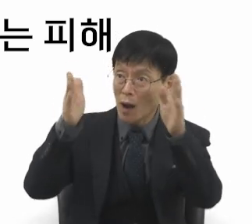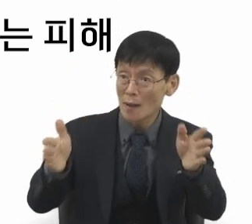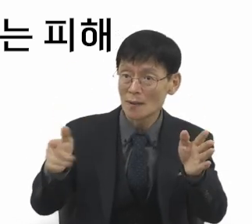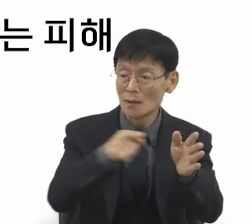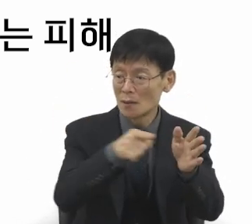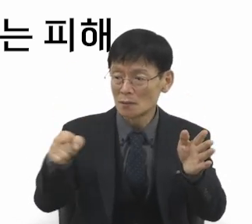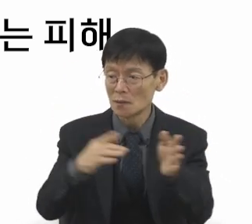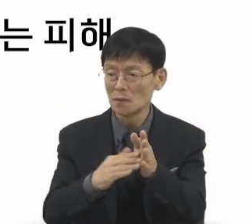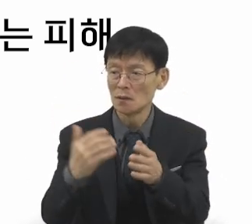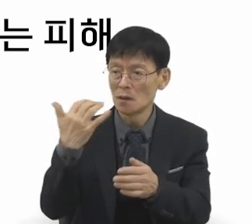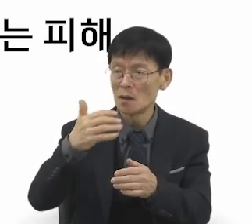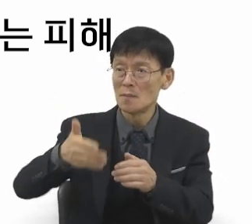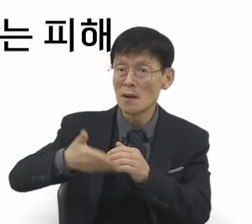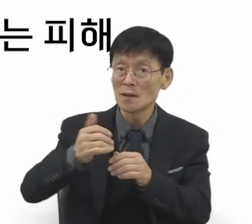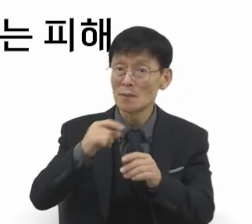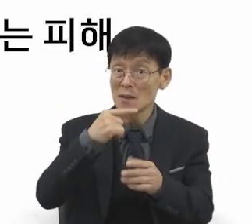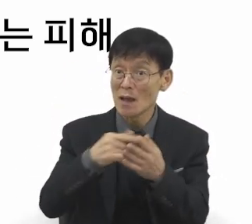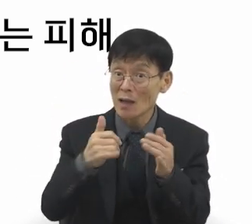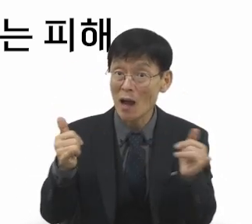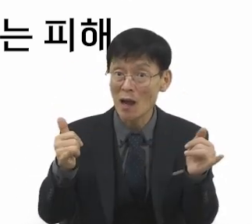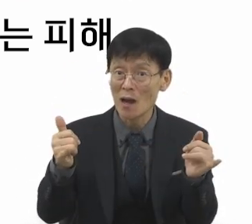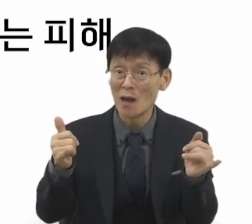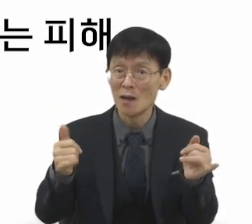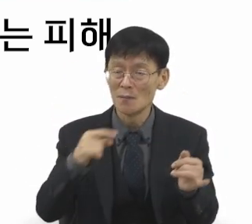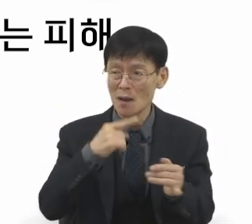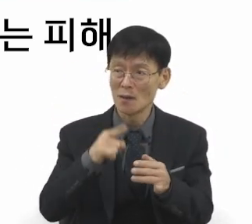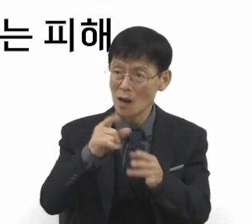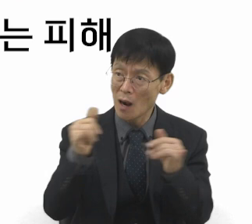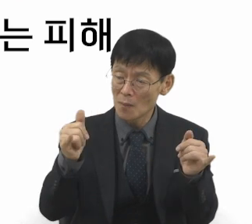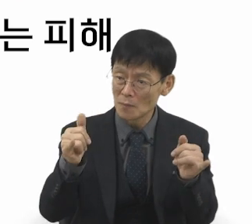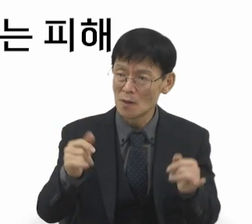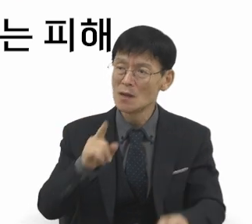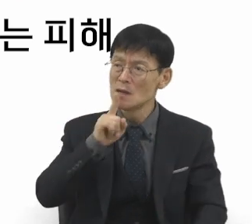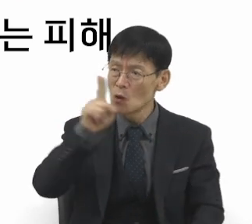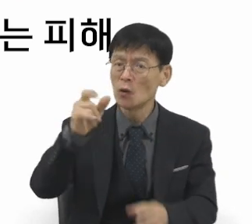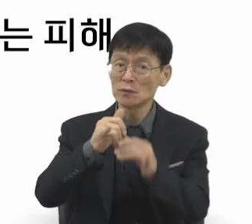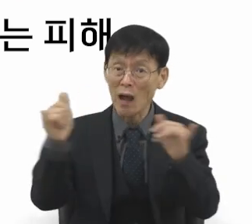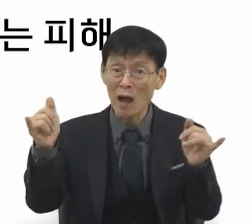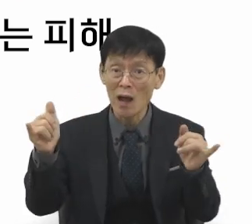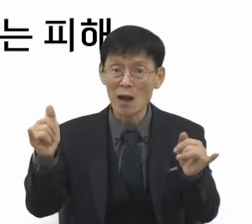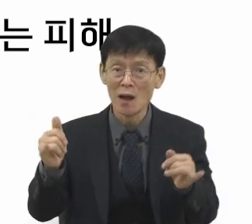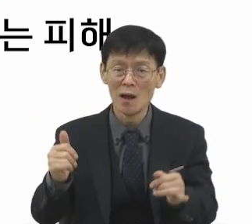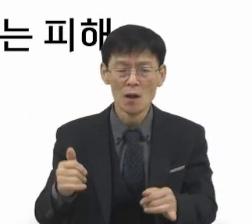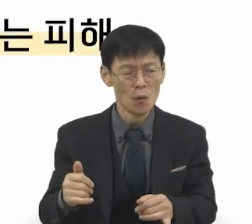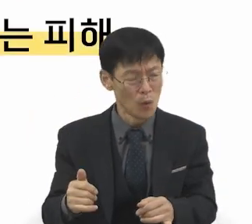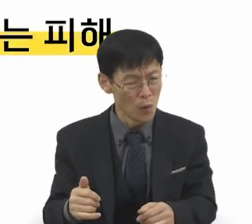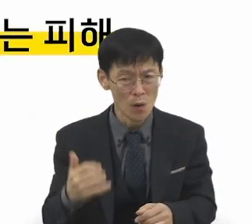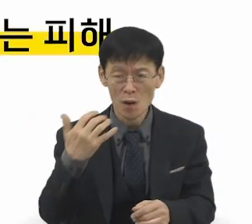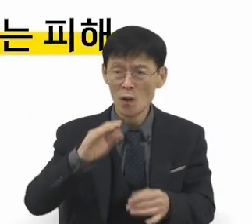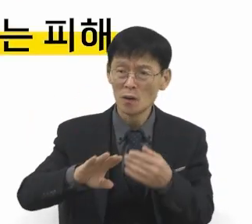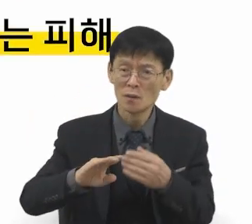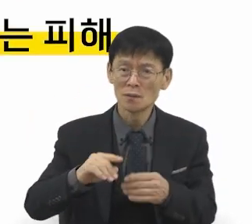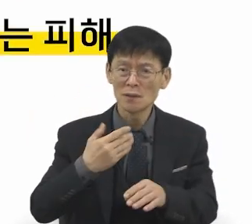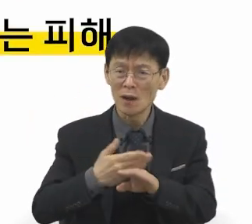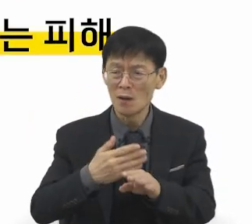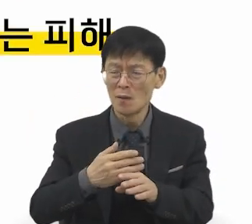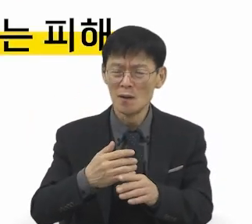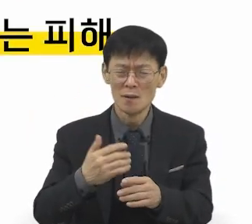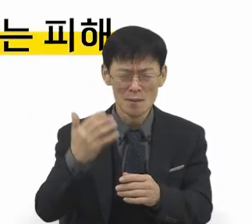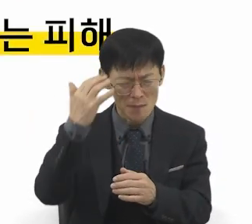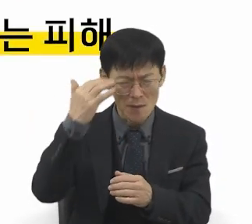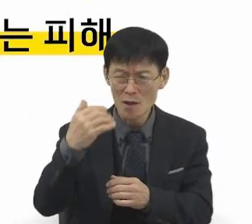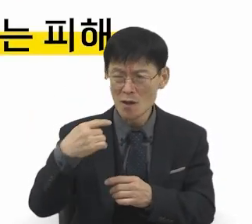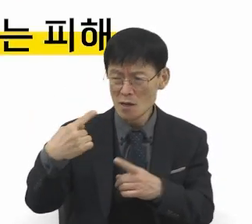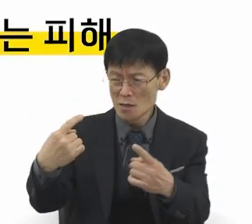과정에서 성희롱을 당한 피해자나 피해를 주장하는 사람 또는 신고자가 성희롱 외에